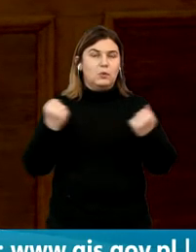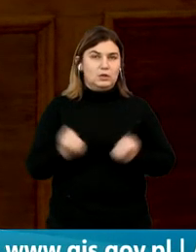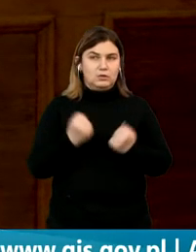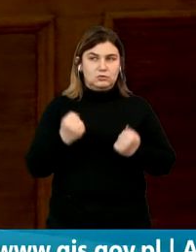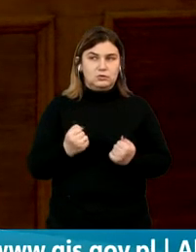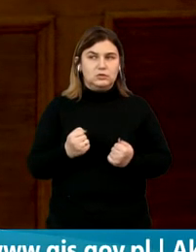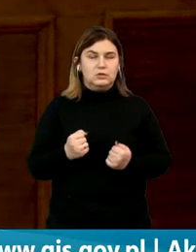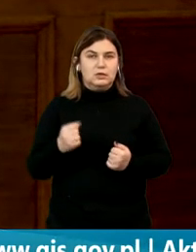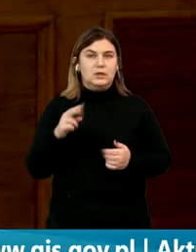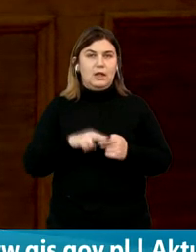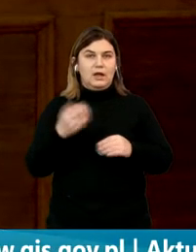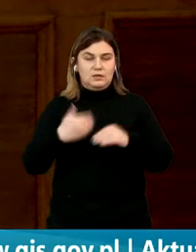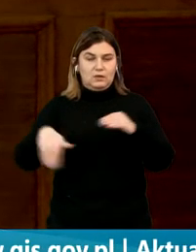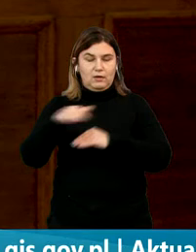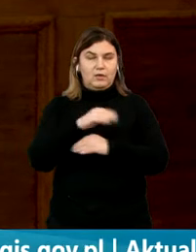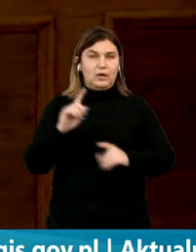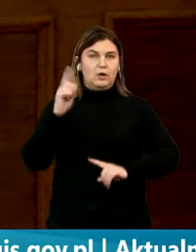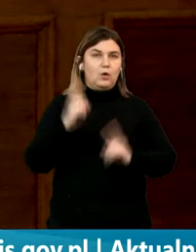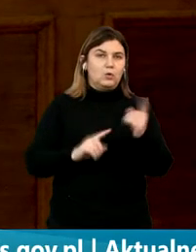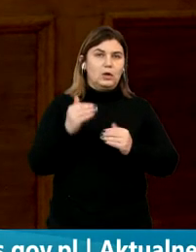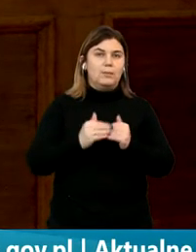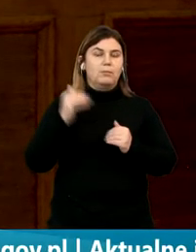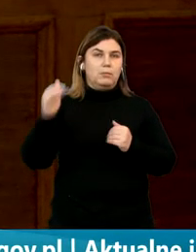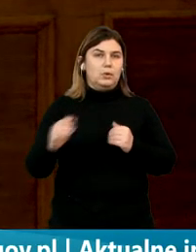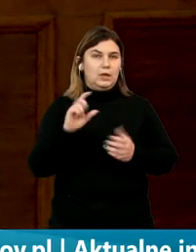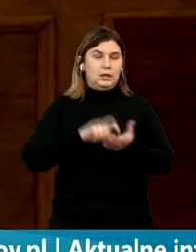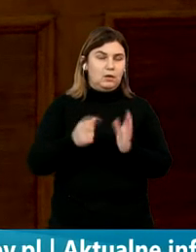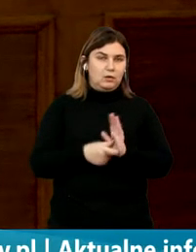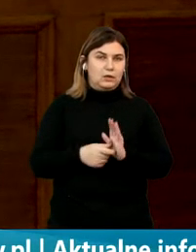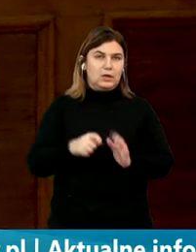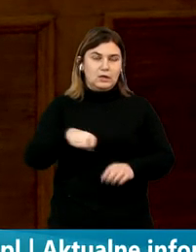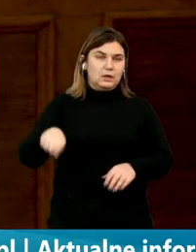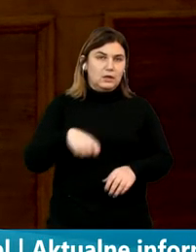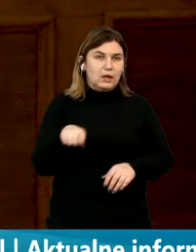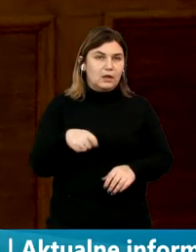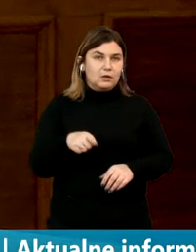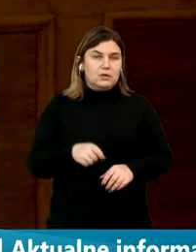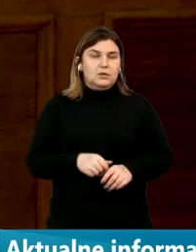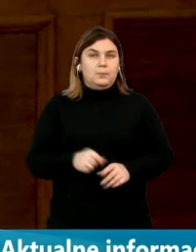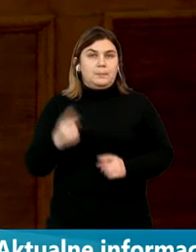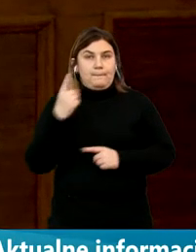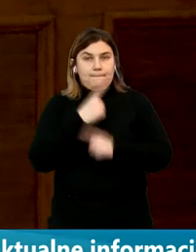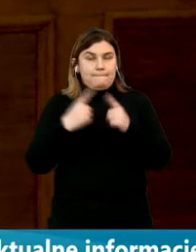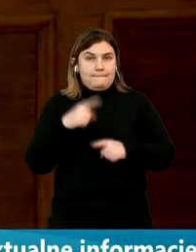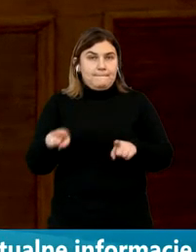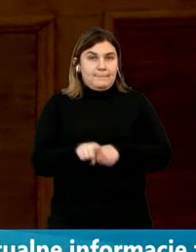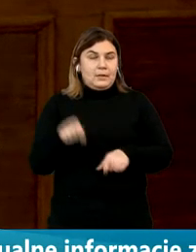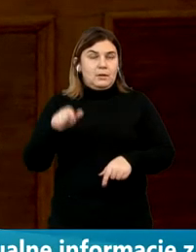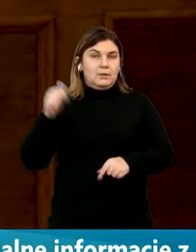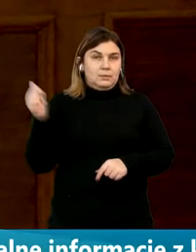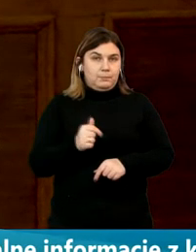działalność na zewnątrz, a więc wychodzące z ogródkami poza swoje lokale gastronomiczne, więc myślę, że tutaj też tak powinno być